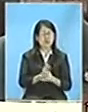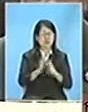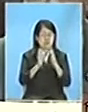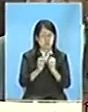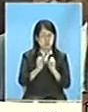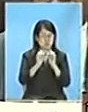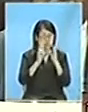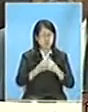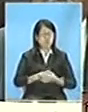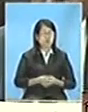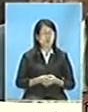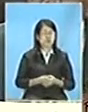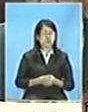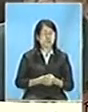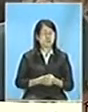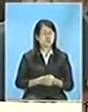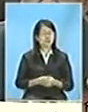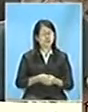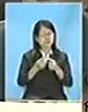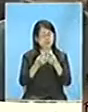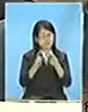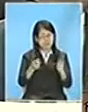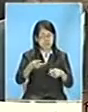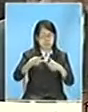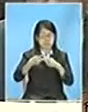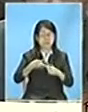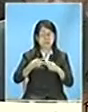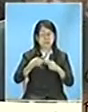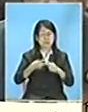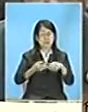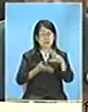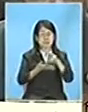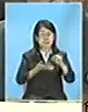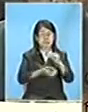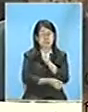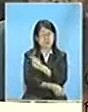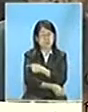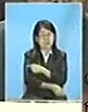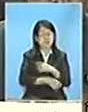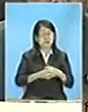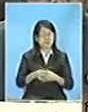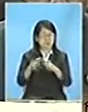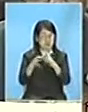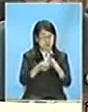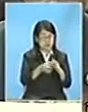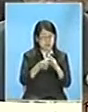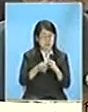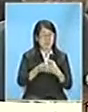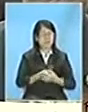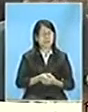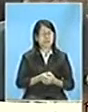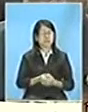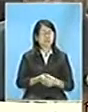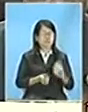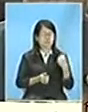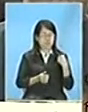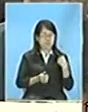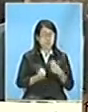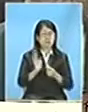ลากรทางการศึกษาสำหรับในอุดมศึกษาซึ่งเป็นภารกิจหนึ่งนั้นนะครับได้บัญญัติ